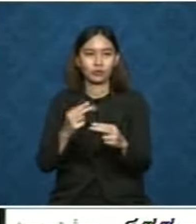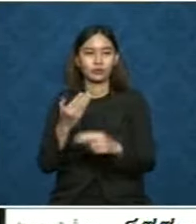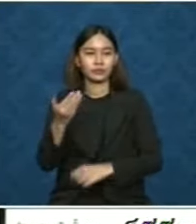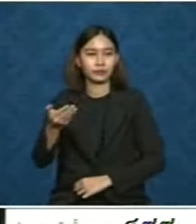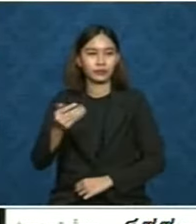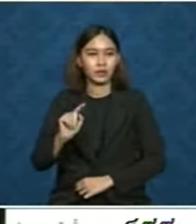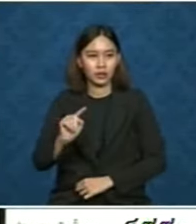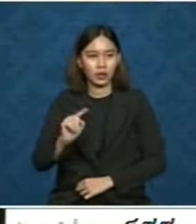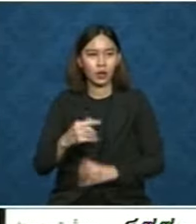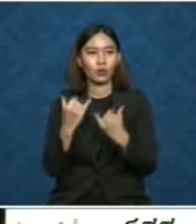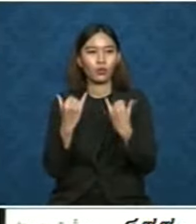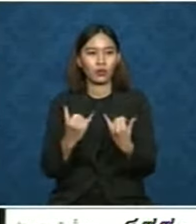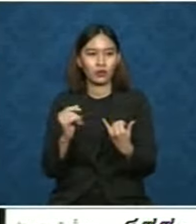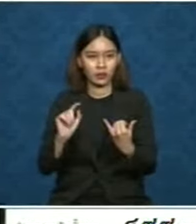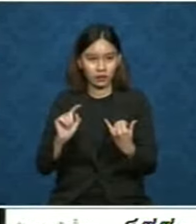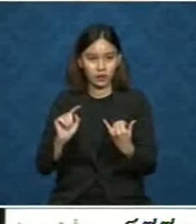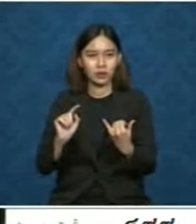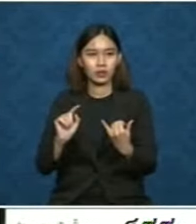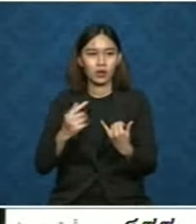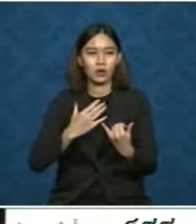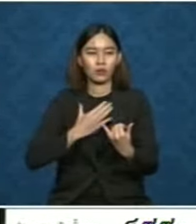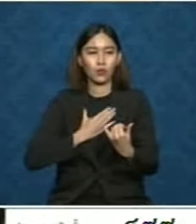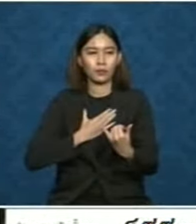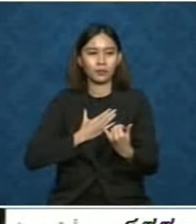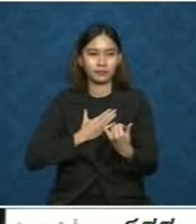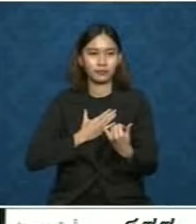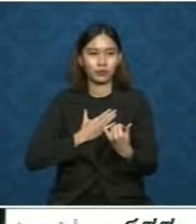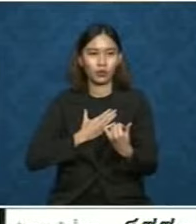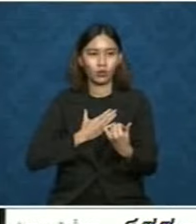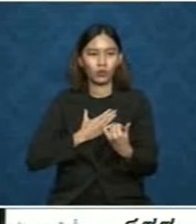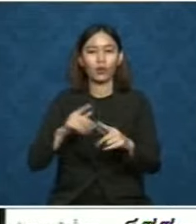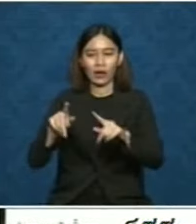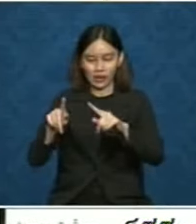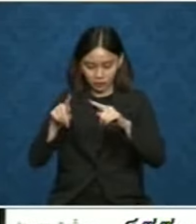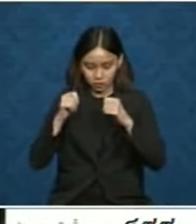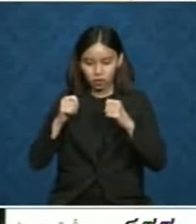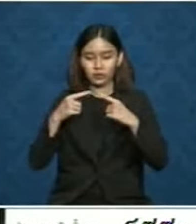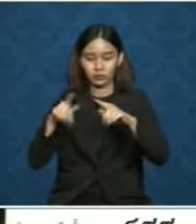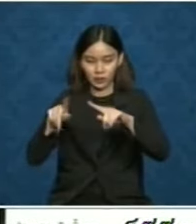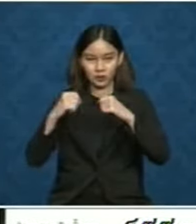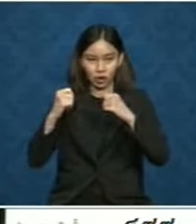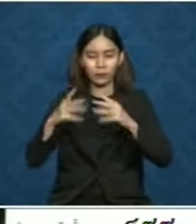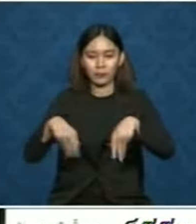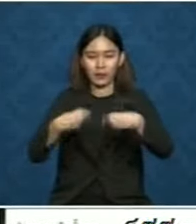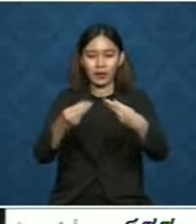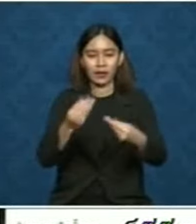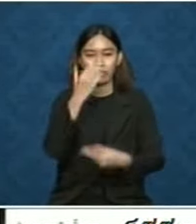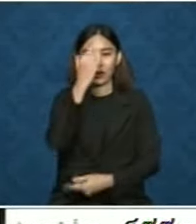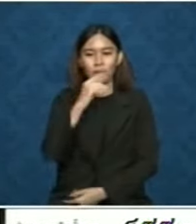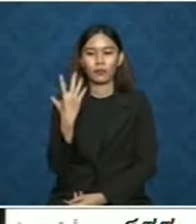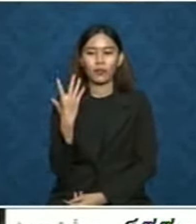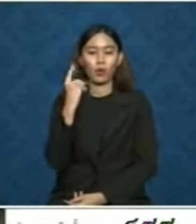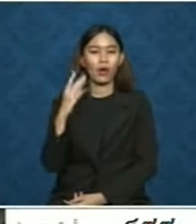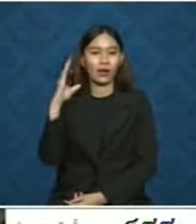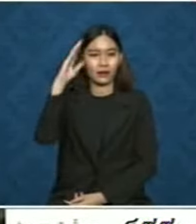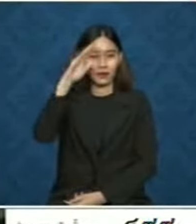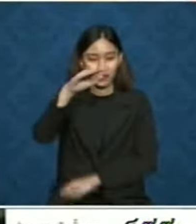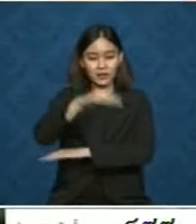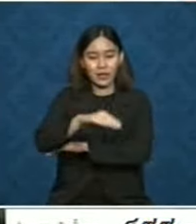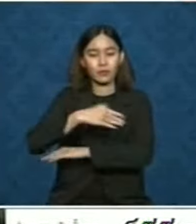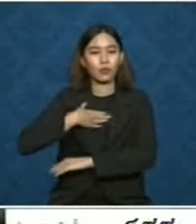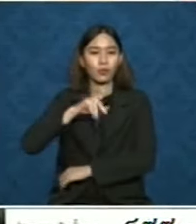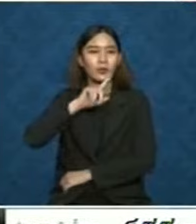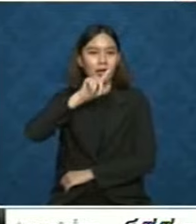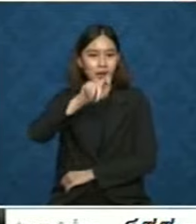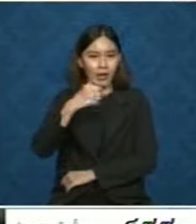นะครับวันนี้ยังไงก็ผมจะพยายามเอาคำตอบมาให้ได้นะครับเพราะว่าเมื่อวานตอนเย็นผมก็ได้ได้สอบ